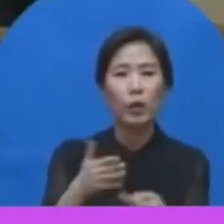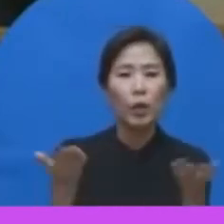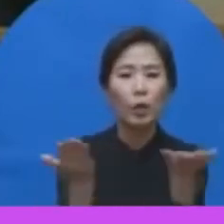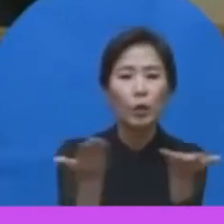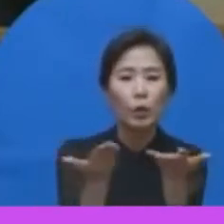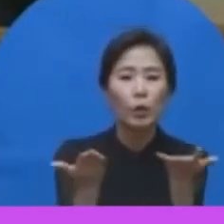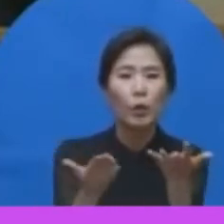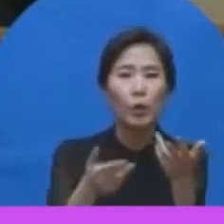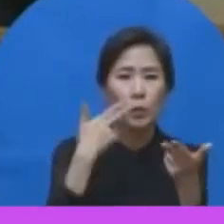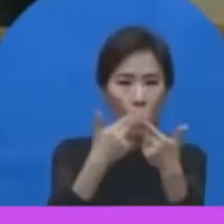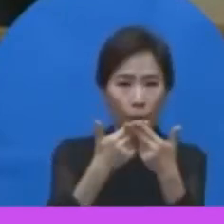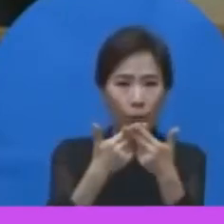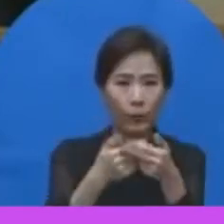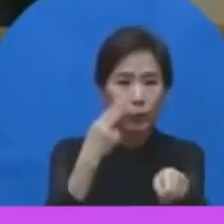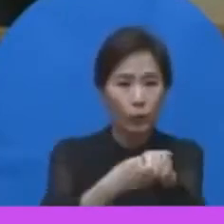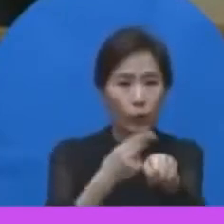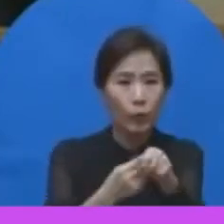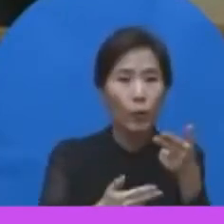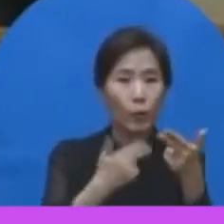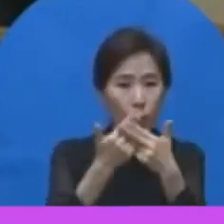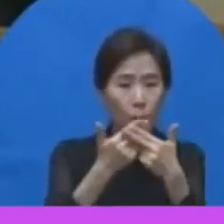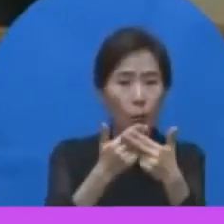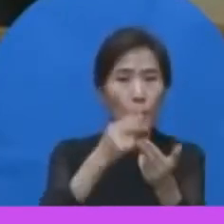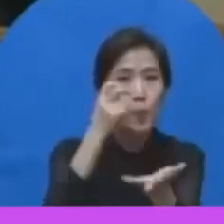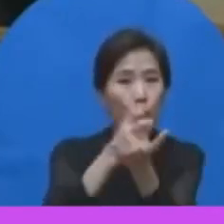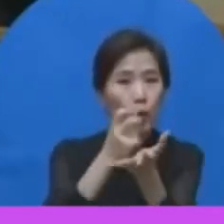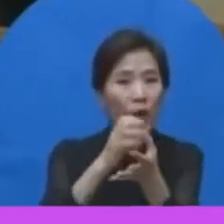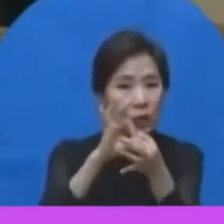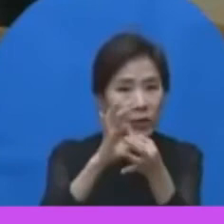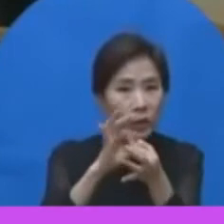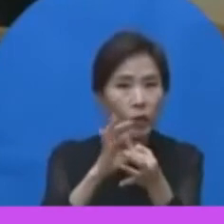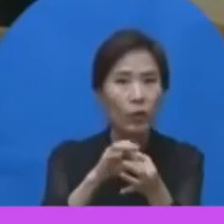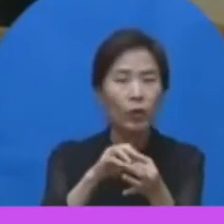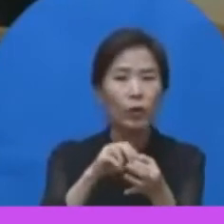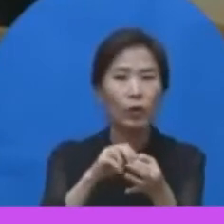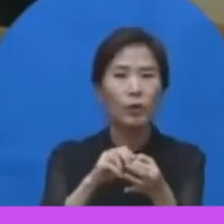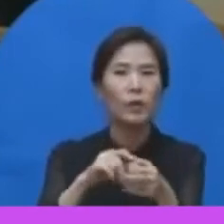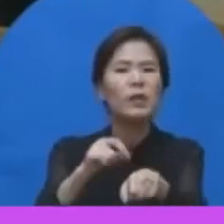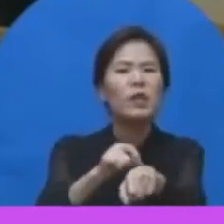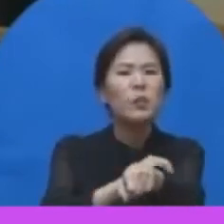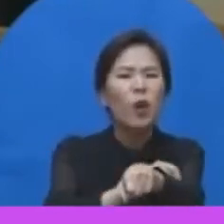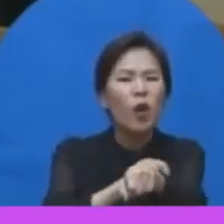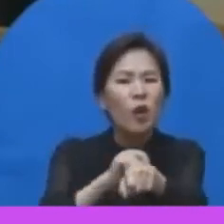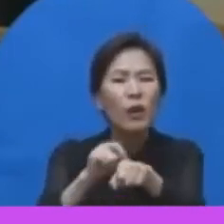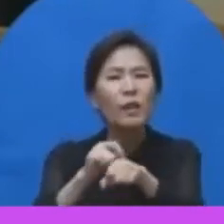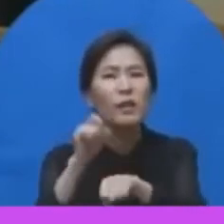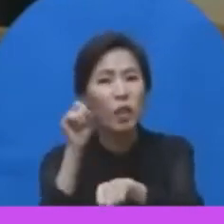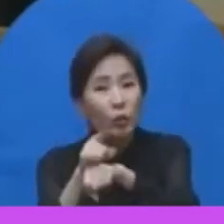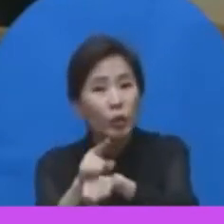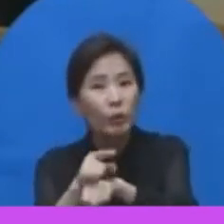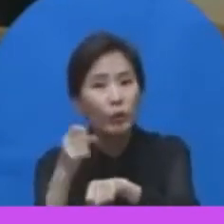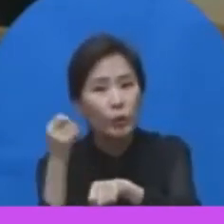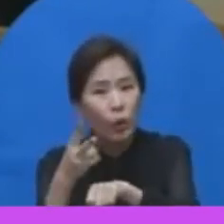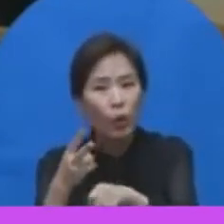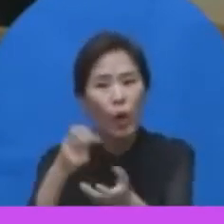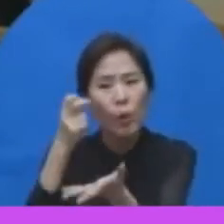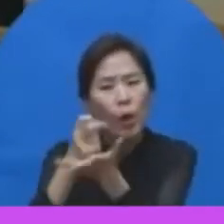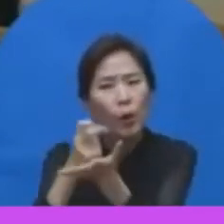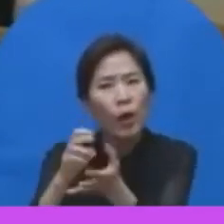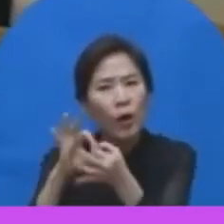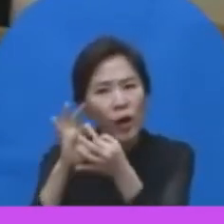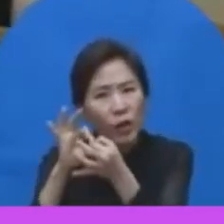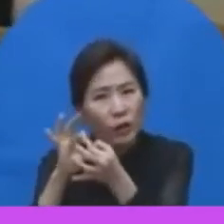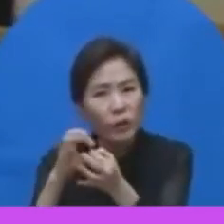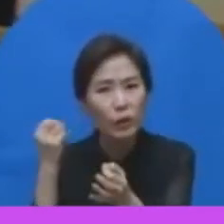교원노조법이 입법이 됐다라고 하면은 교원에 대해서인 특수성 부분, 또 교원 지위에 대한 법정주의 부분, 특히